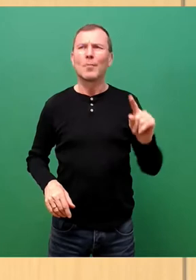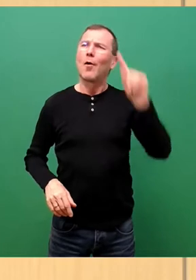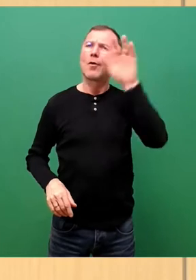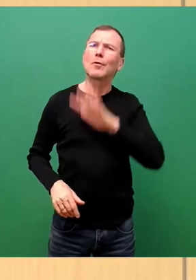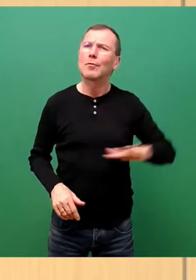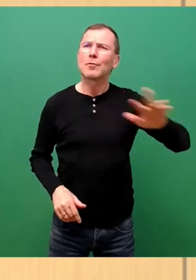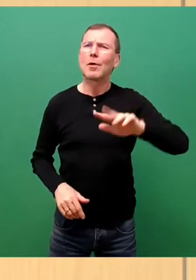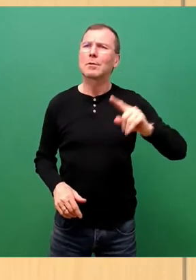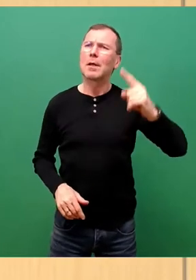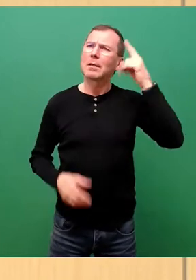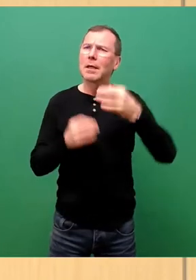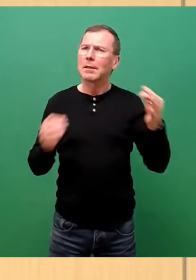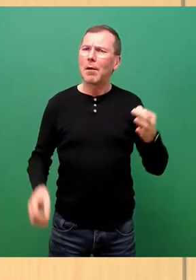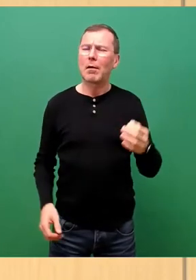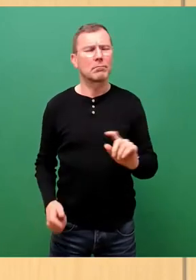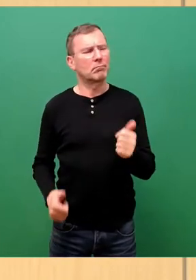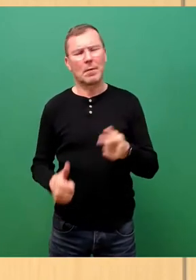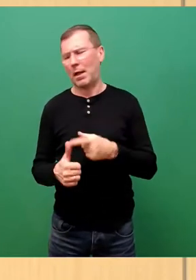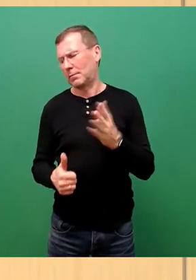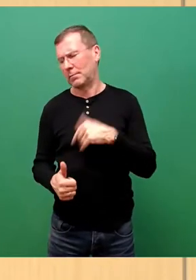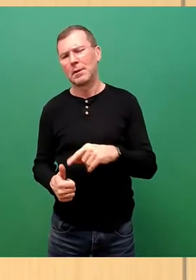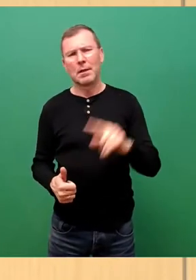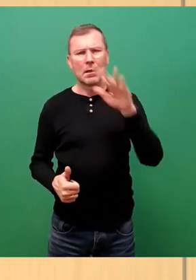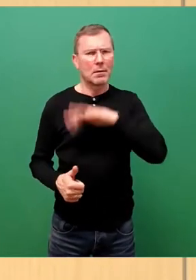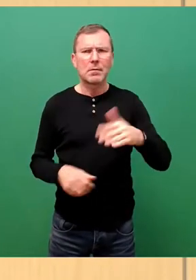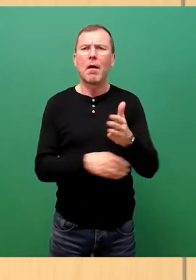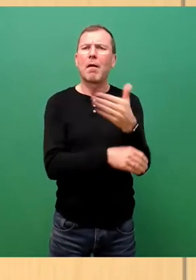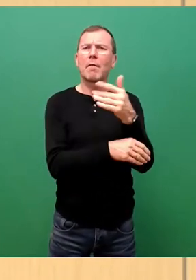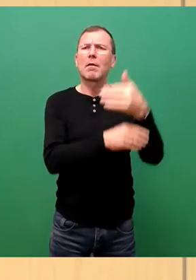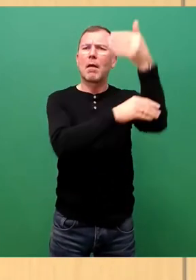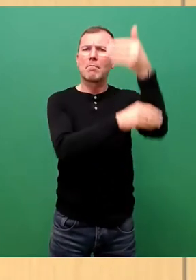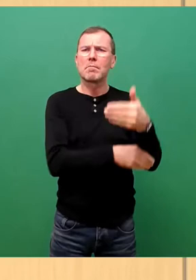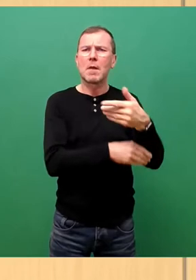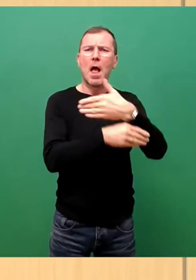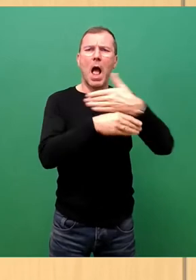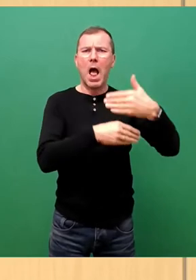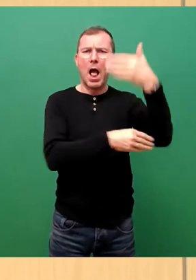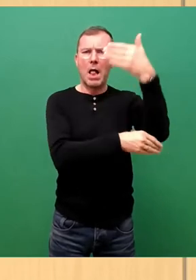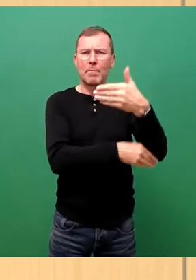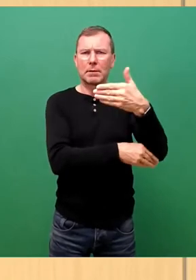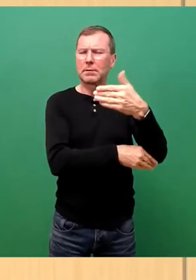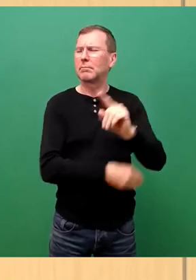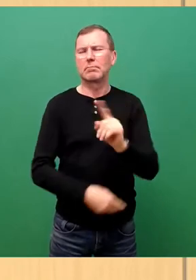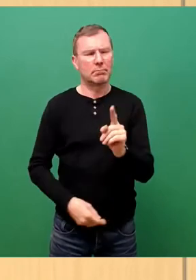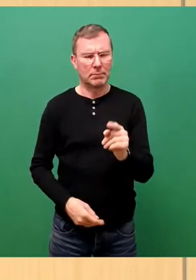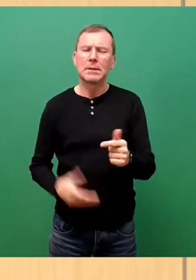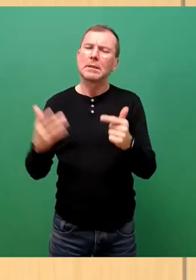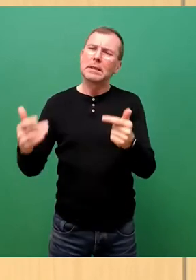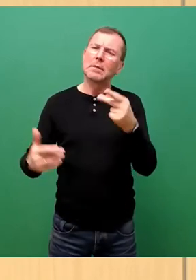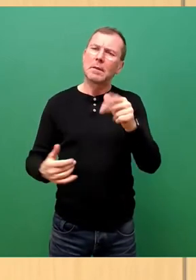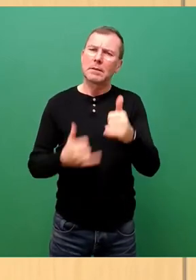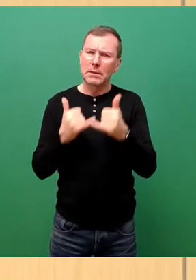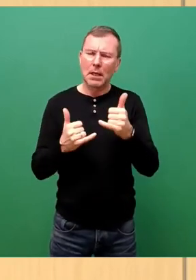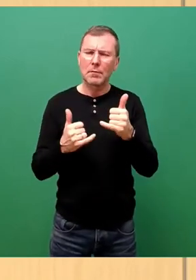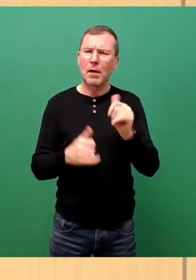ist, nicht, weil im ganzen Land die Flaggen auf Halbmast gesetzt sind. Der 27. Januar sticht